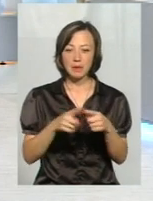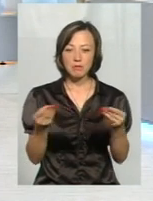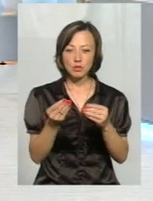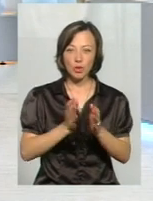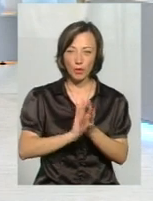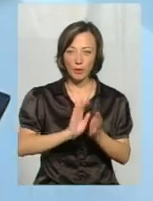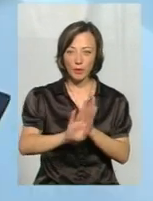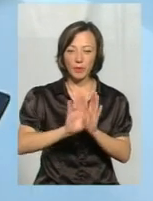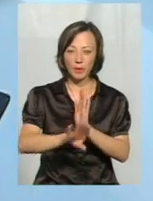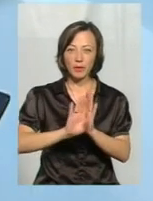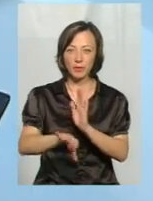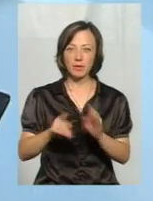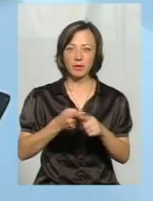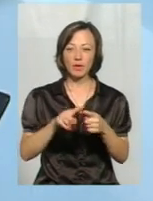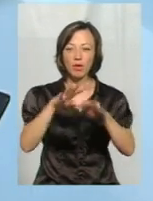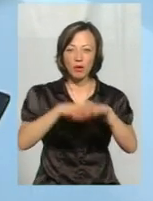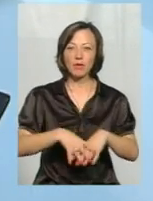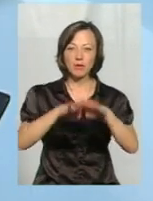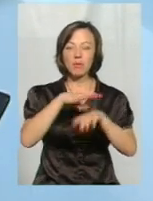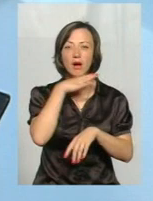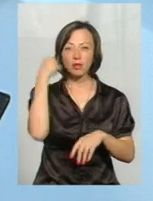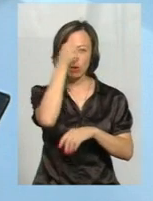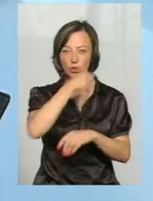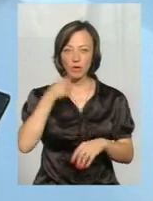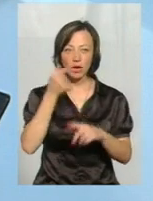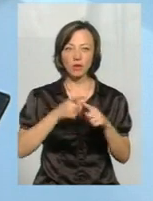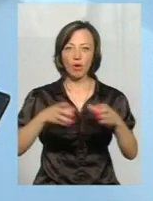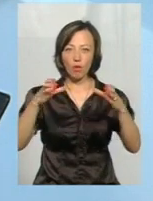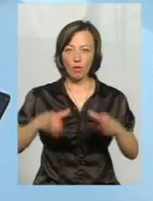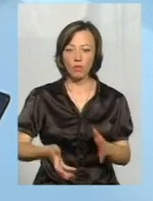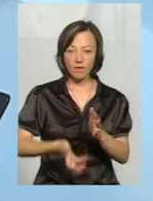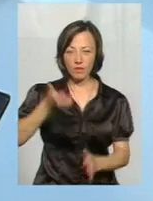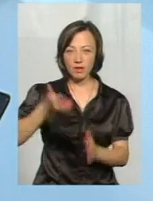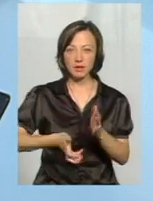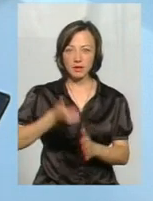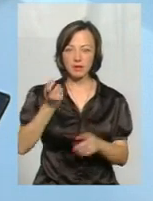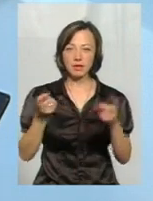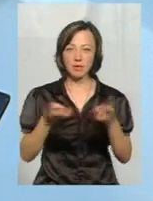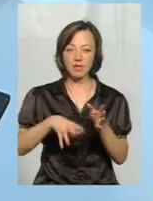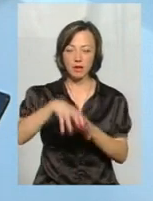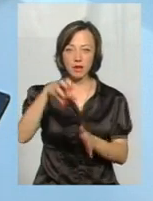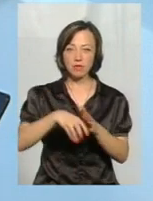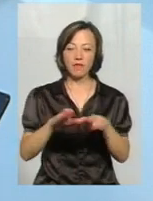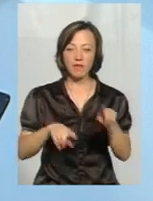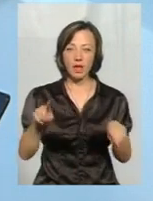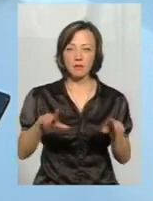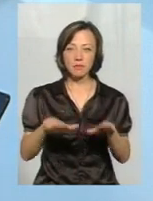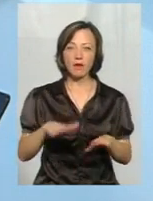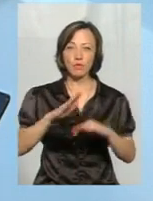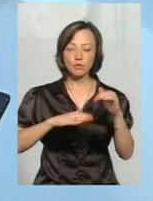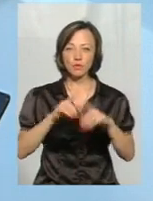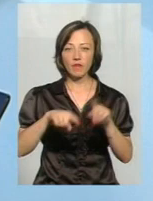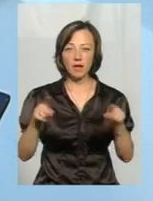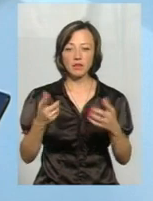пісок, відсів, який роками там осідає. І він допливає до колодця, з колодця його треба відкачувати. В деяких місцях вручну, в деяких